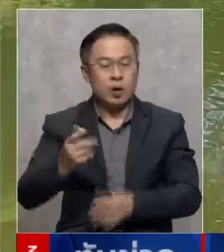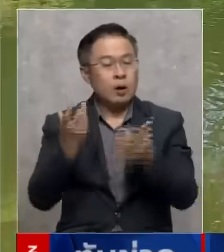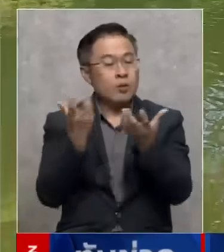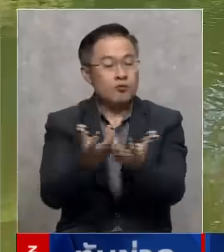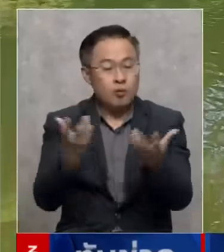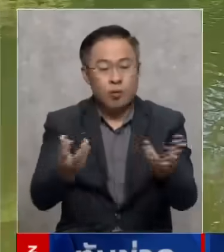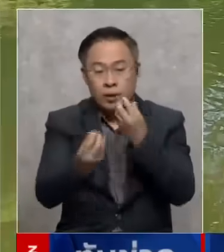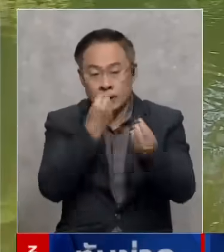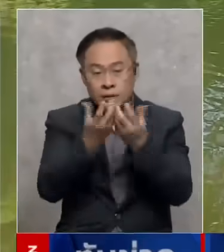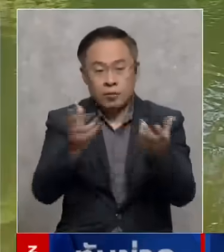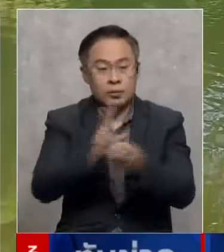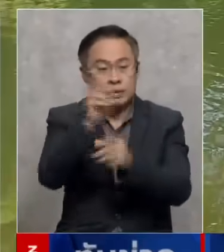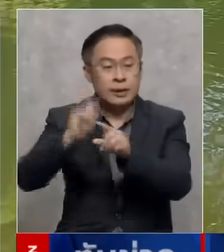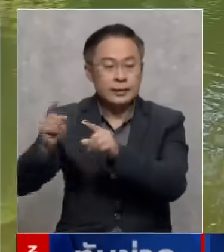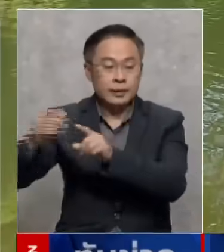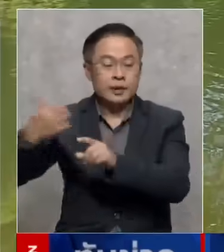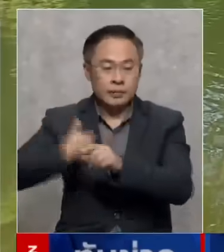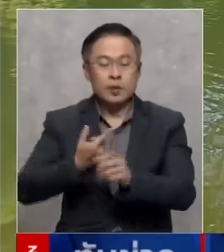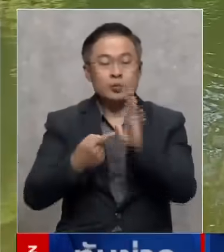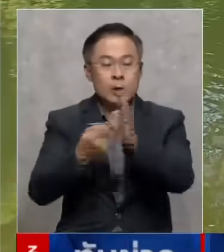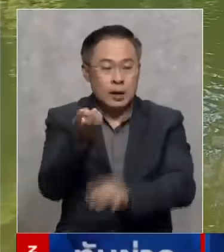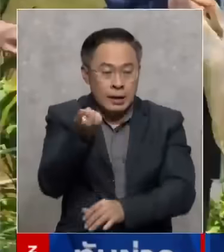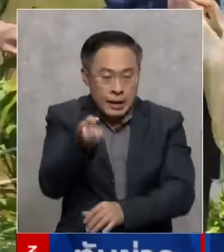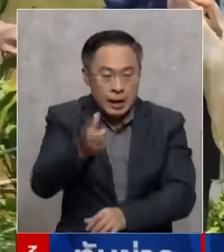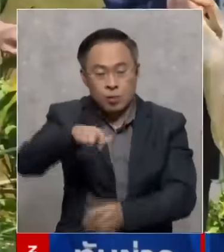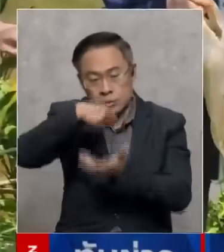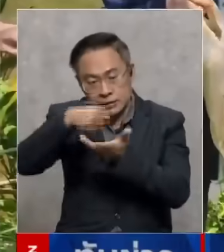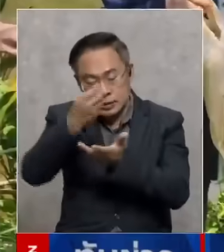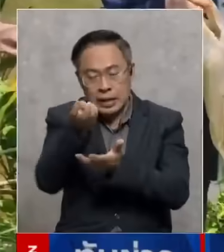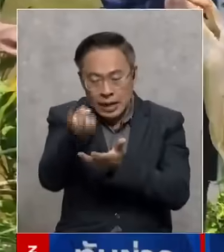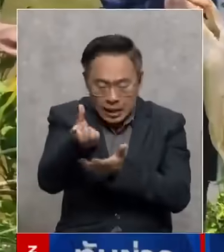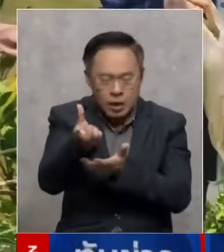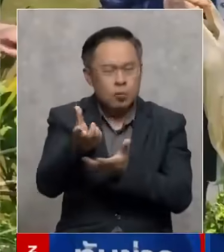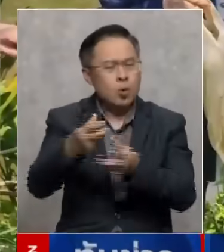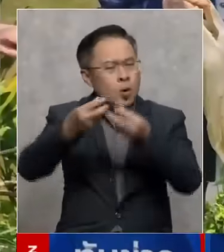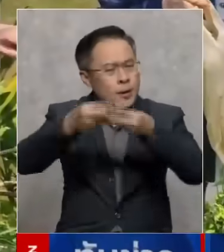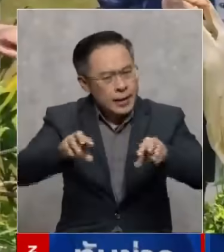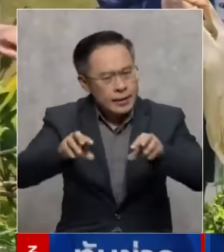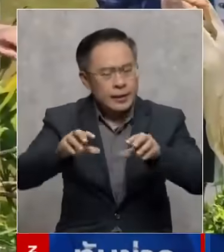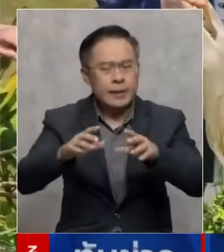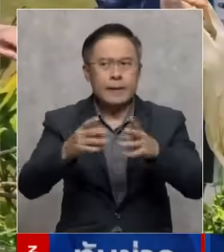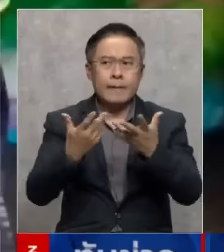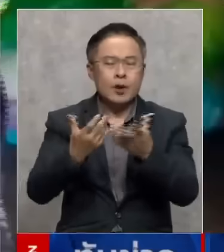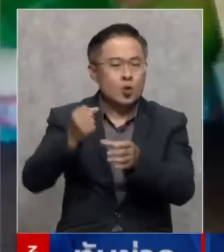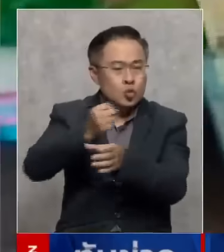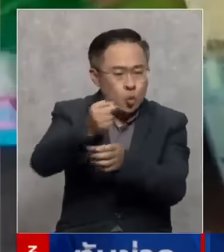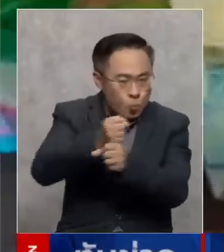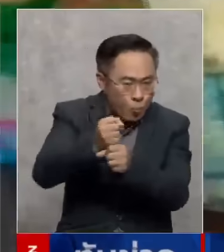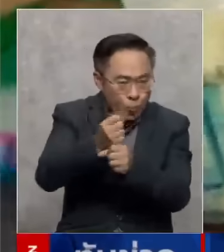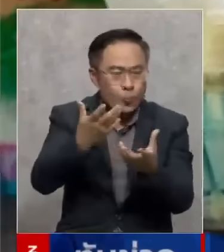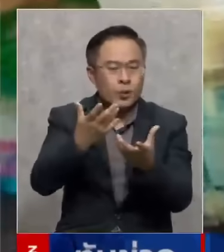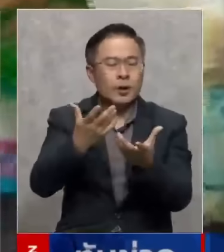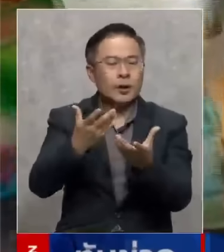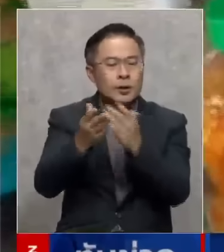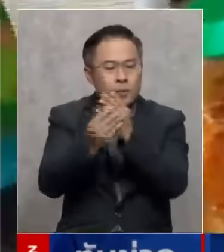อุปโภคบริโภคไม่ว่าจะเป็นข้าวสารอาหารแห้งเครื่องปรุงนมน้ำดื่มไข่ไก่แล้วก็ผ้าห่มเงินช่วยเหลือจำนวนนึงไปมอบ